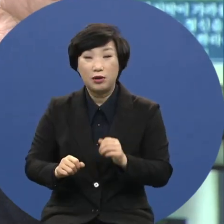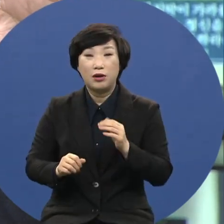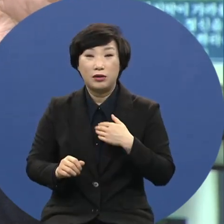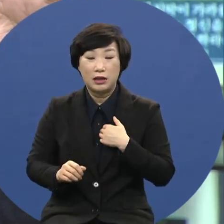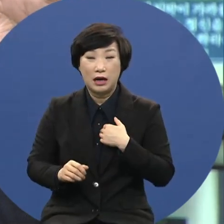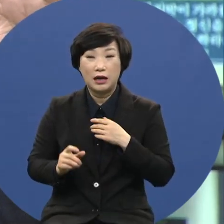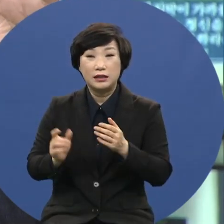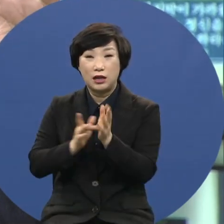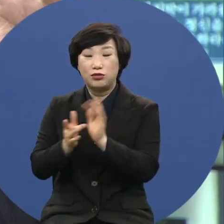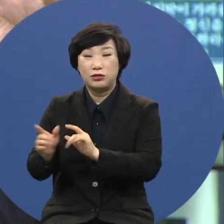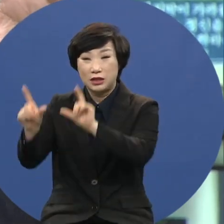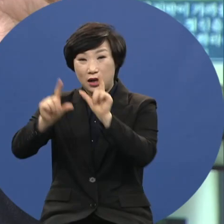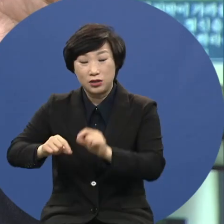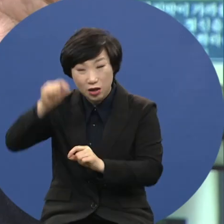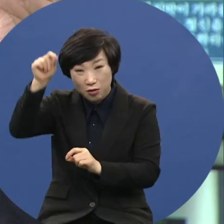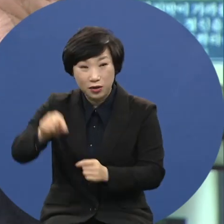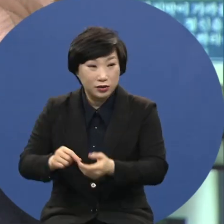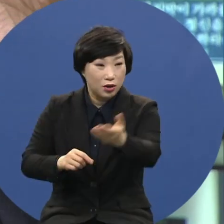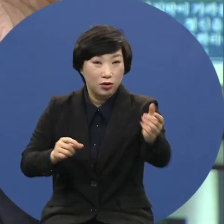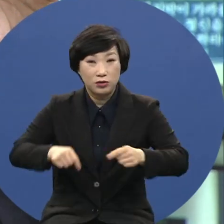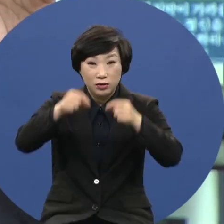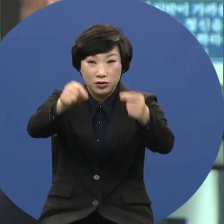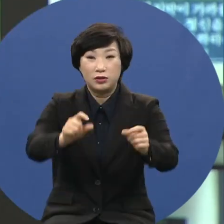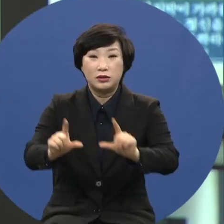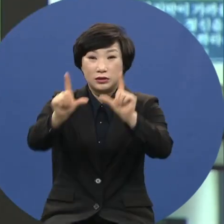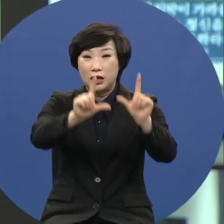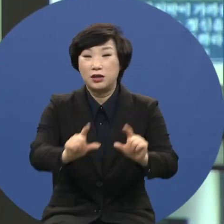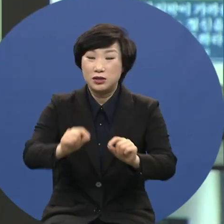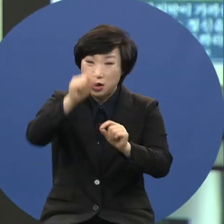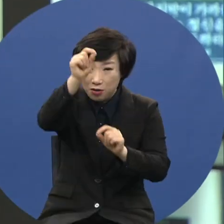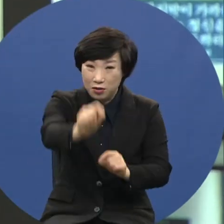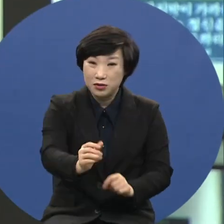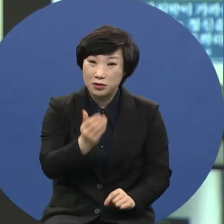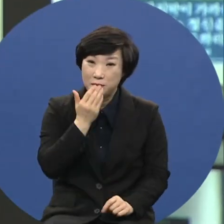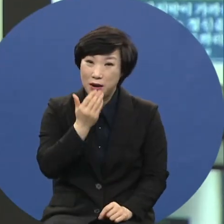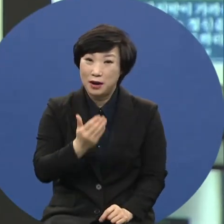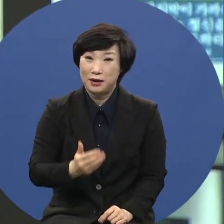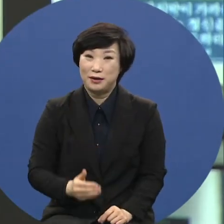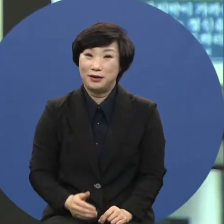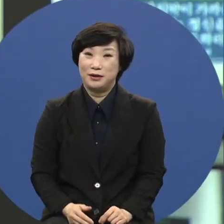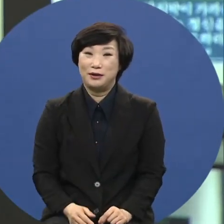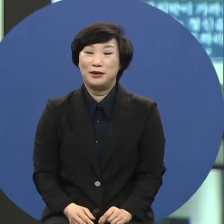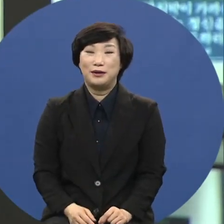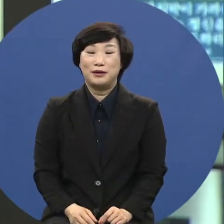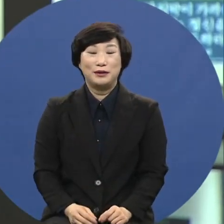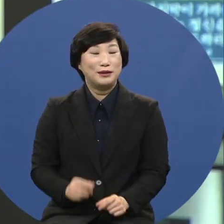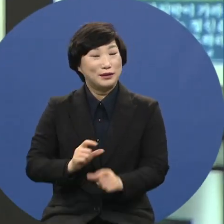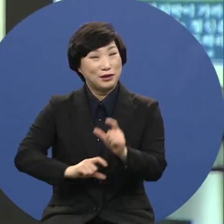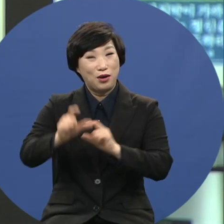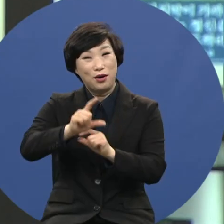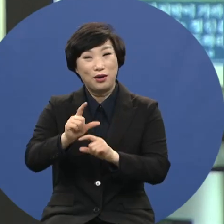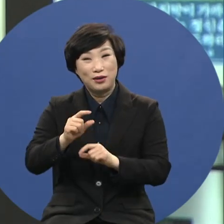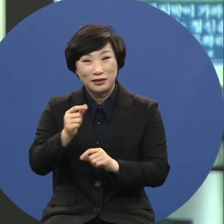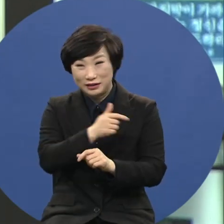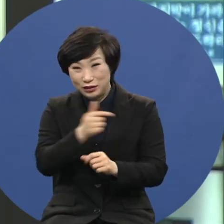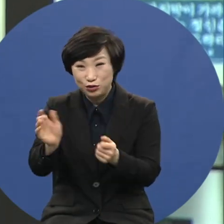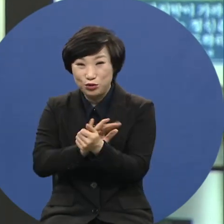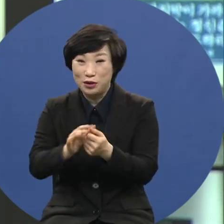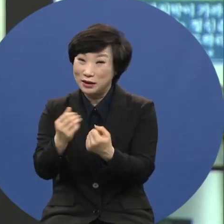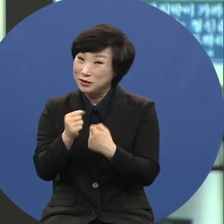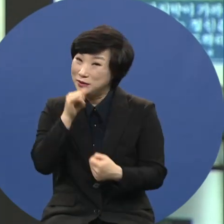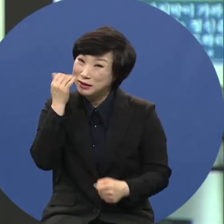내가 영원히 산 것처럼 너도 나처럼 영원히 살게 될 거야. 이 삶이 다른 이루와 힘이 어디